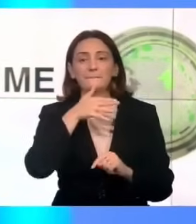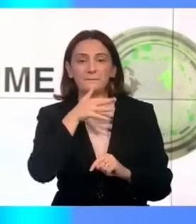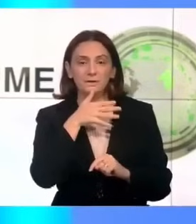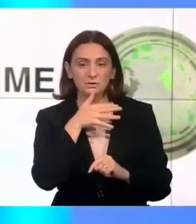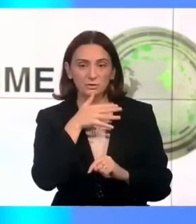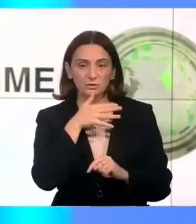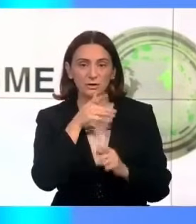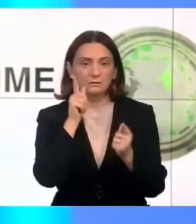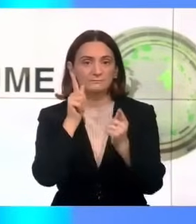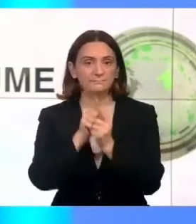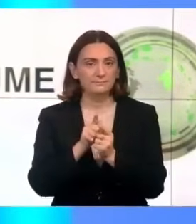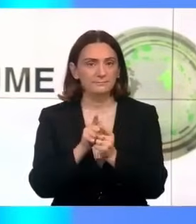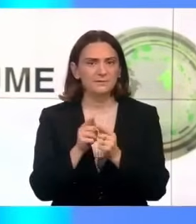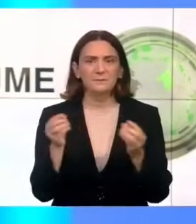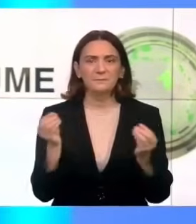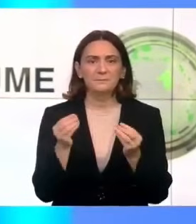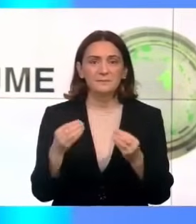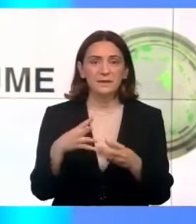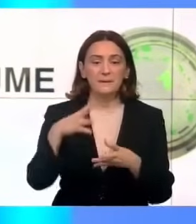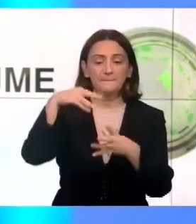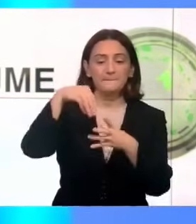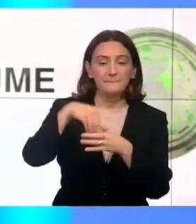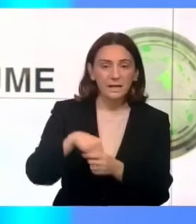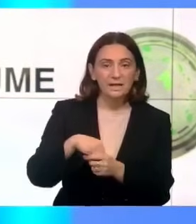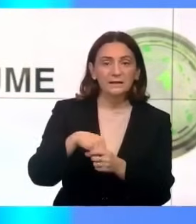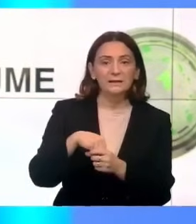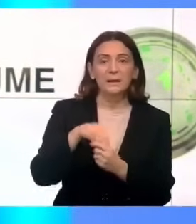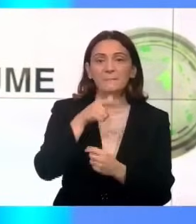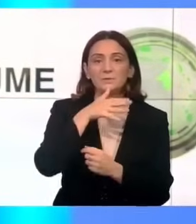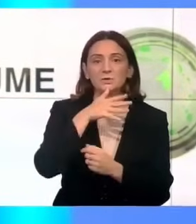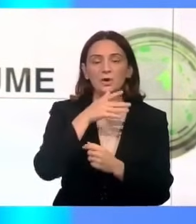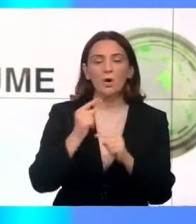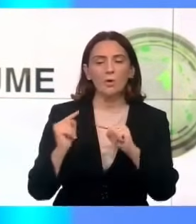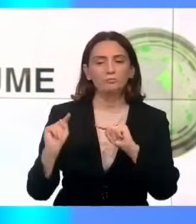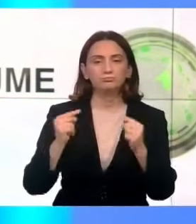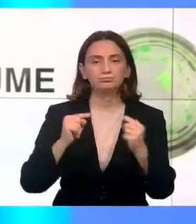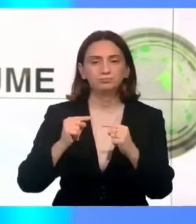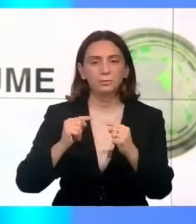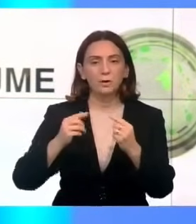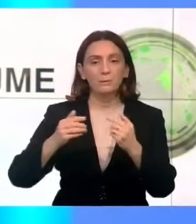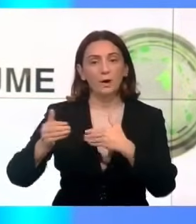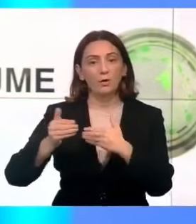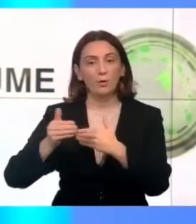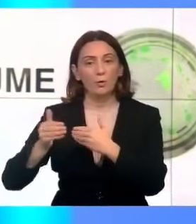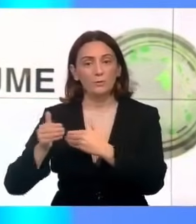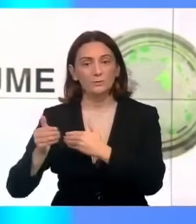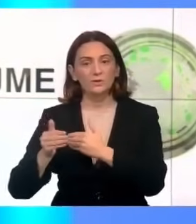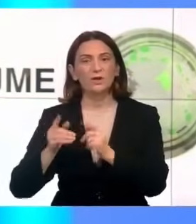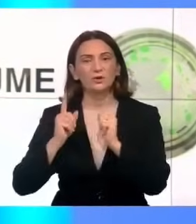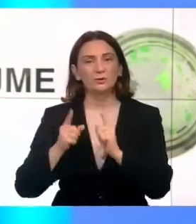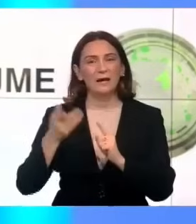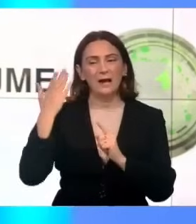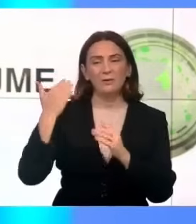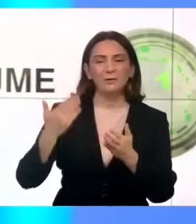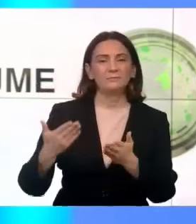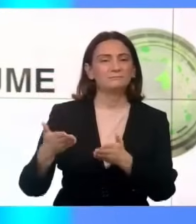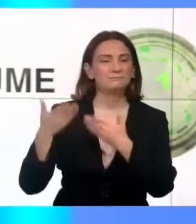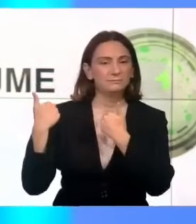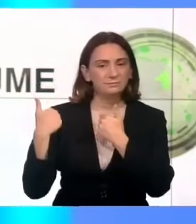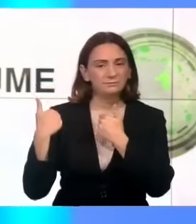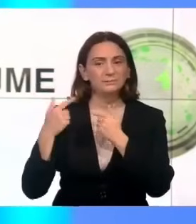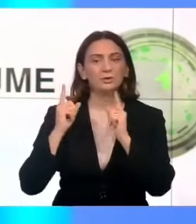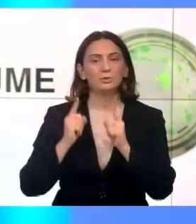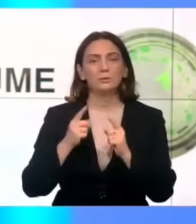dhe shkak janë mosmarrveshjet historike me fqinjët. Mesazhi von der Leyen ishte që të lihet pas e shkuara dhe të shihet nga e